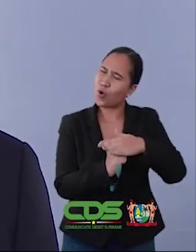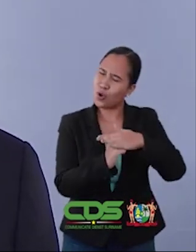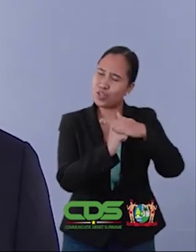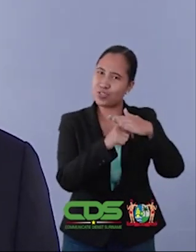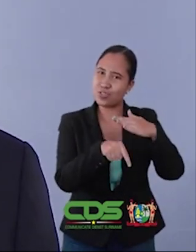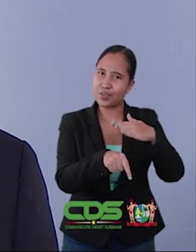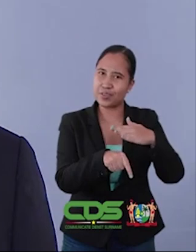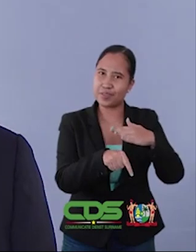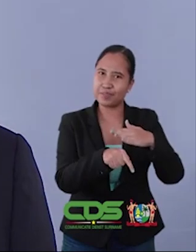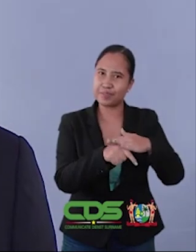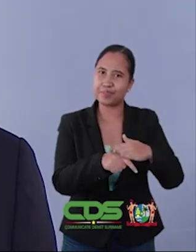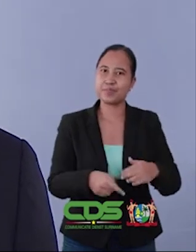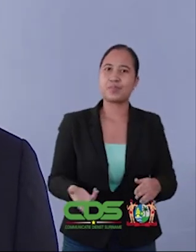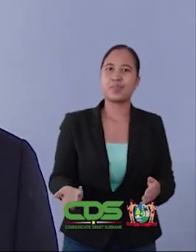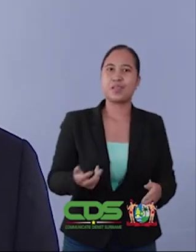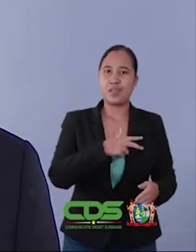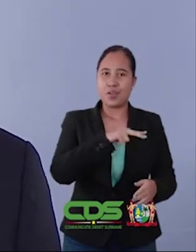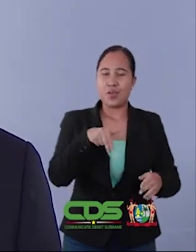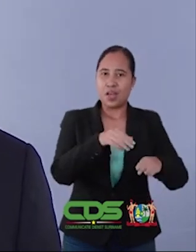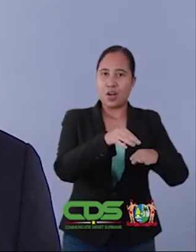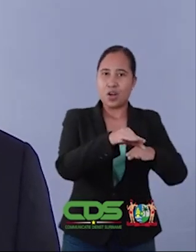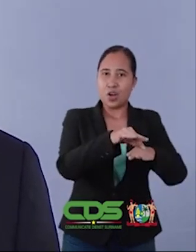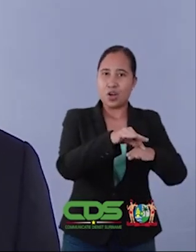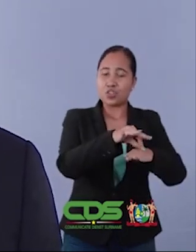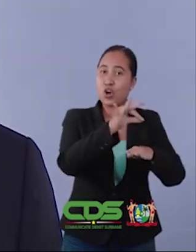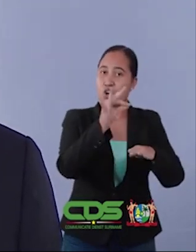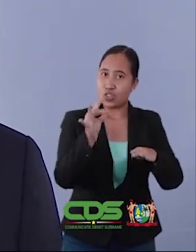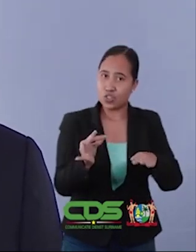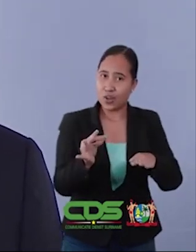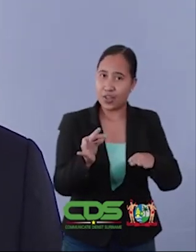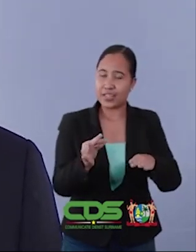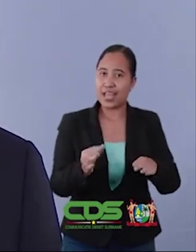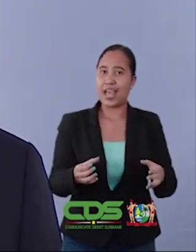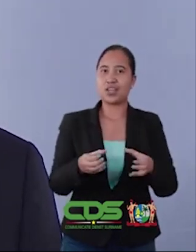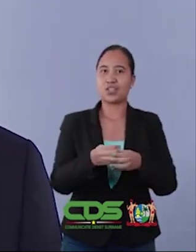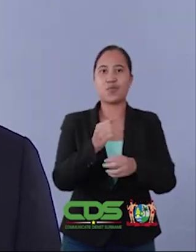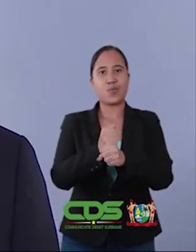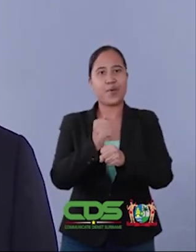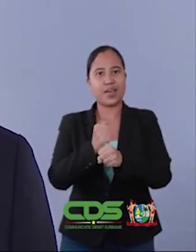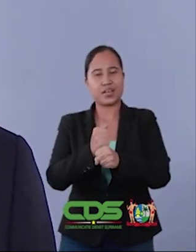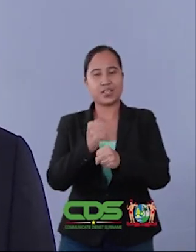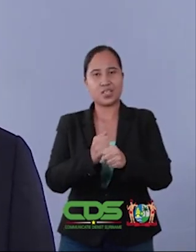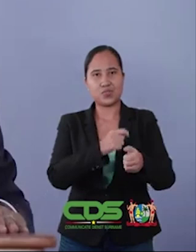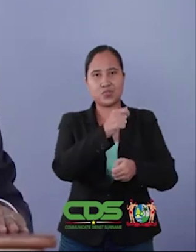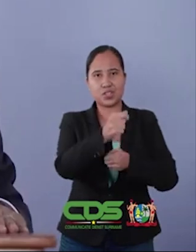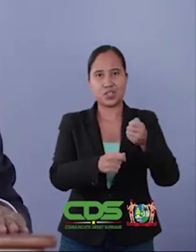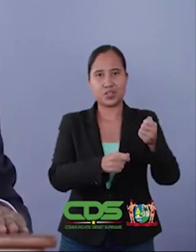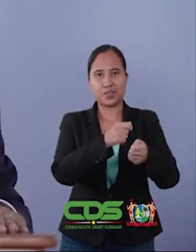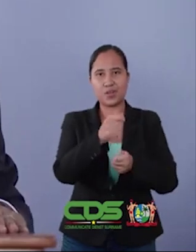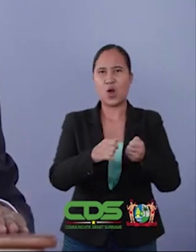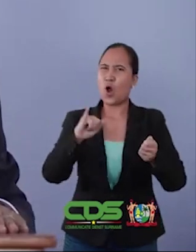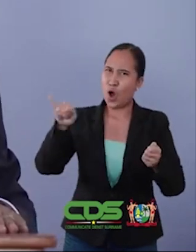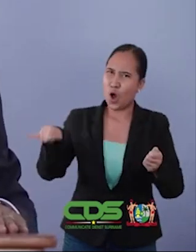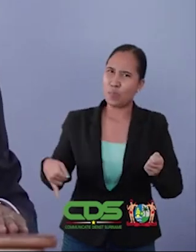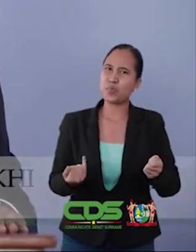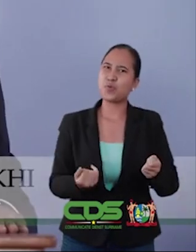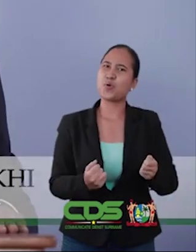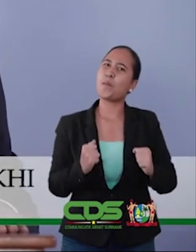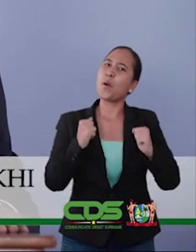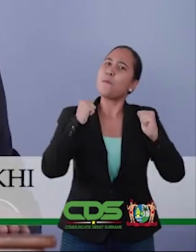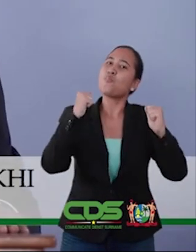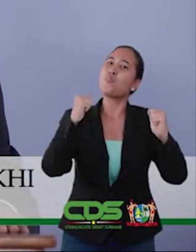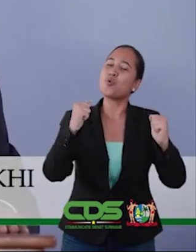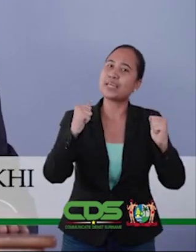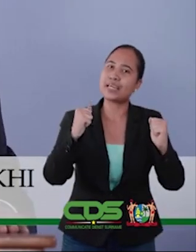Weer danken wij de gezondheidswerkers voor hun bijdrage en zorg. Weer spreken wij een woord van